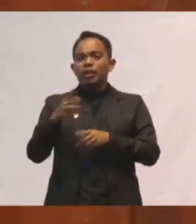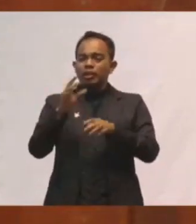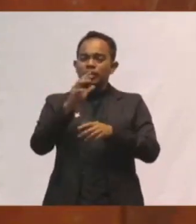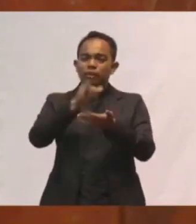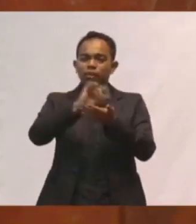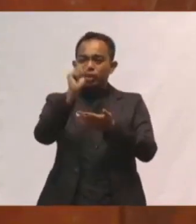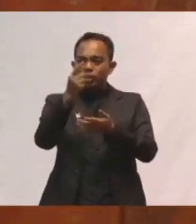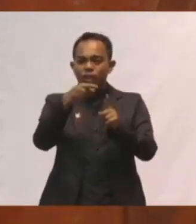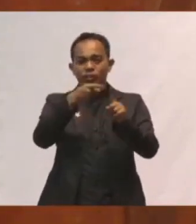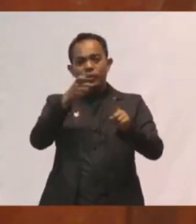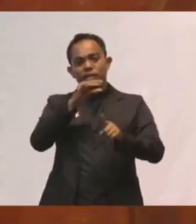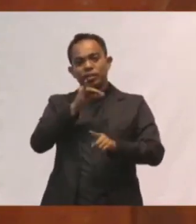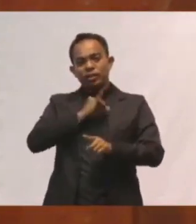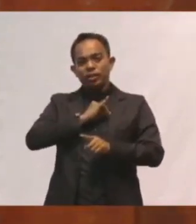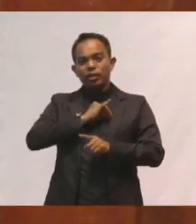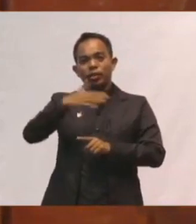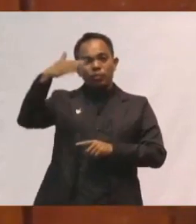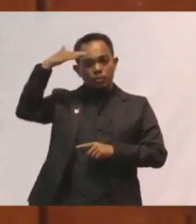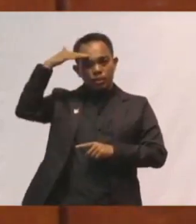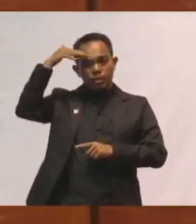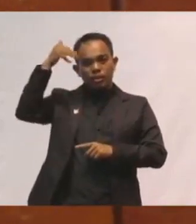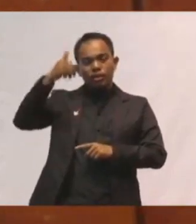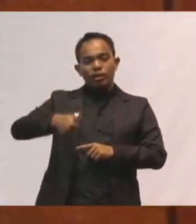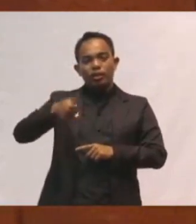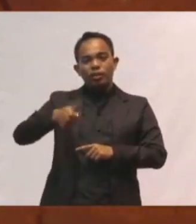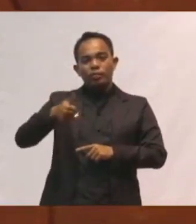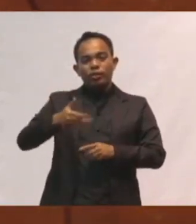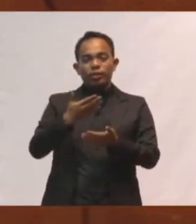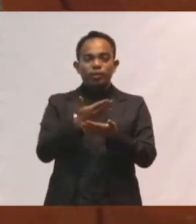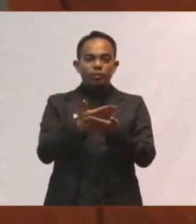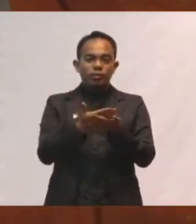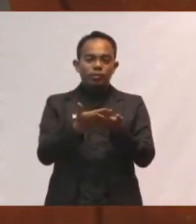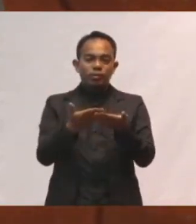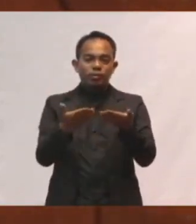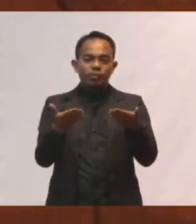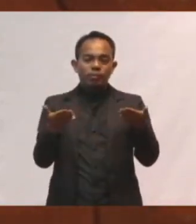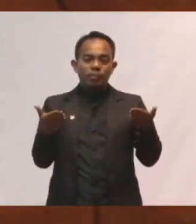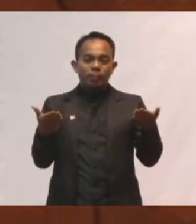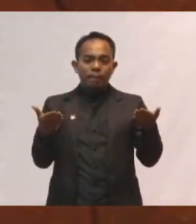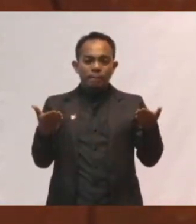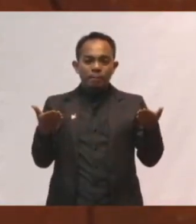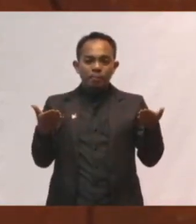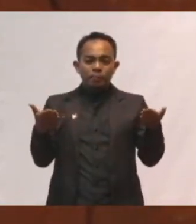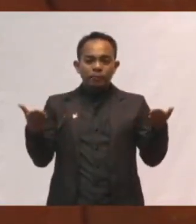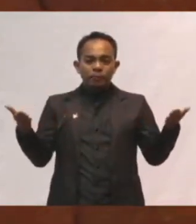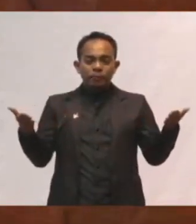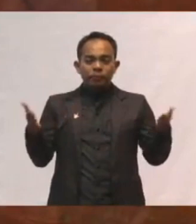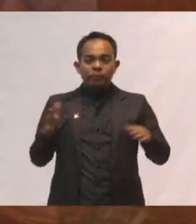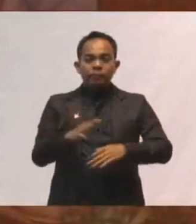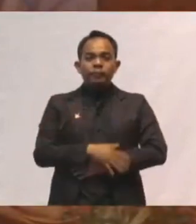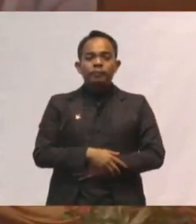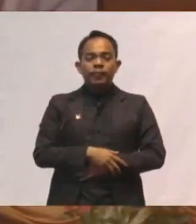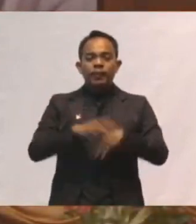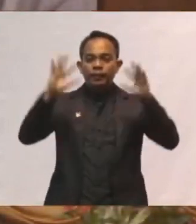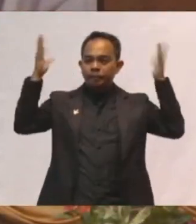saya. Wabillahi taufiq wal hidayah. Assalamualaikum warahmatullahi wabarakatuh.